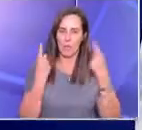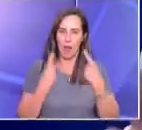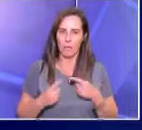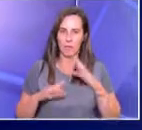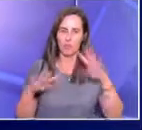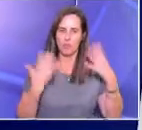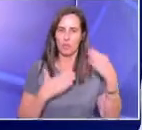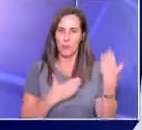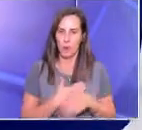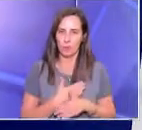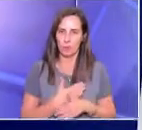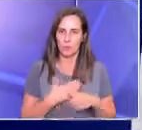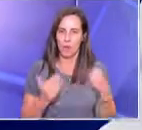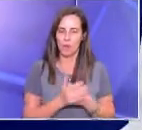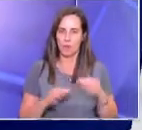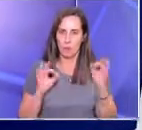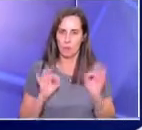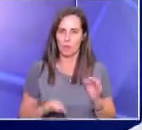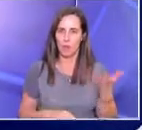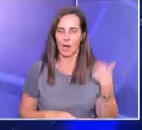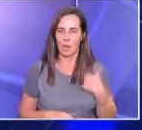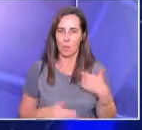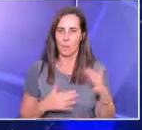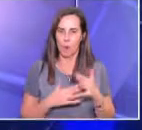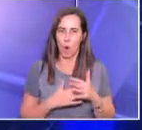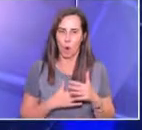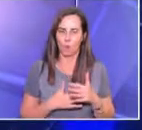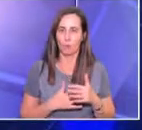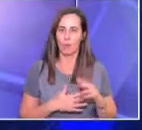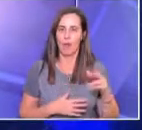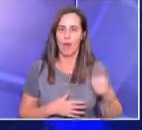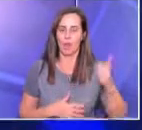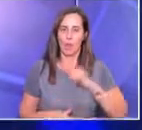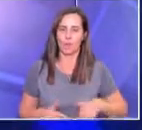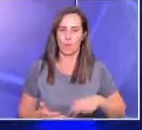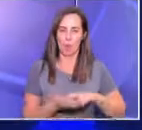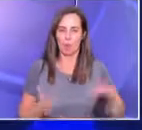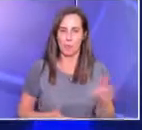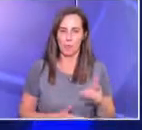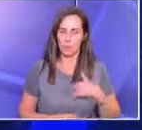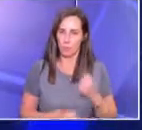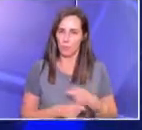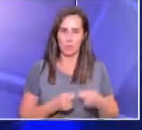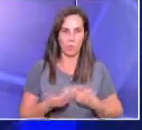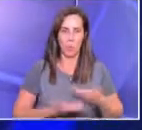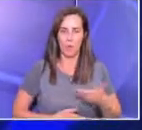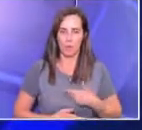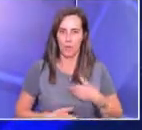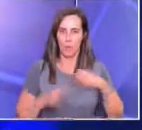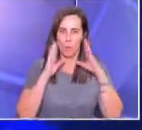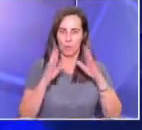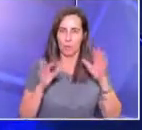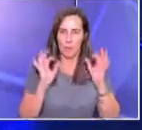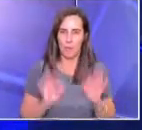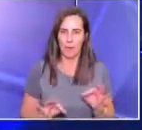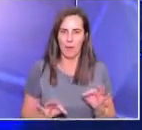בתשע השנים האחרונות, עד שבאמת היה לנו ביקורות כאלה ואחרות על ניר ופרשנו לאופוזיציה, אבל אנחנו עובדים בשיתוף פעולה, אבל אנחנו מאמינים